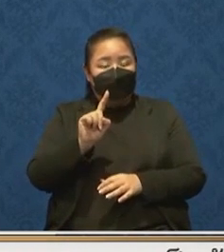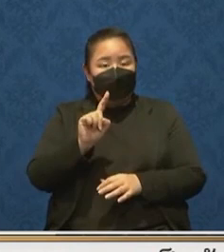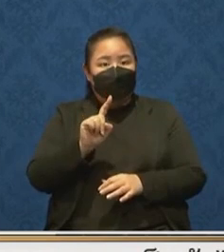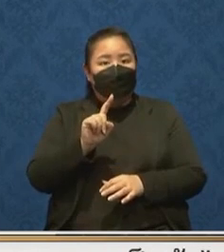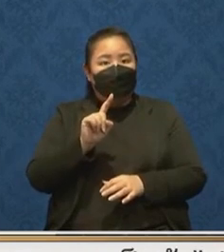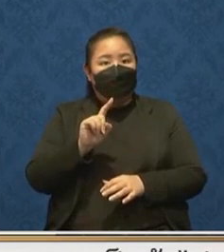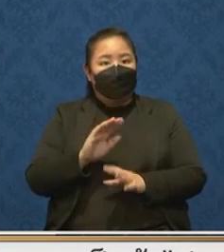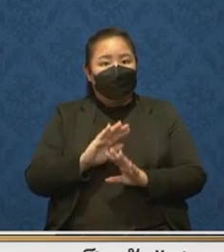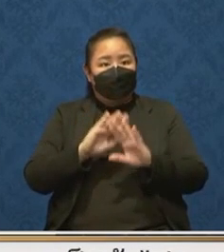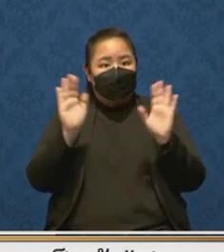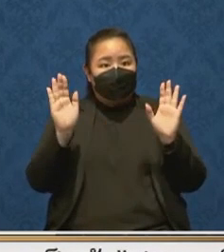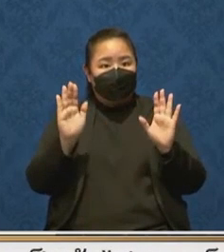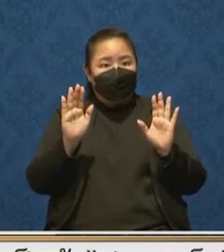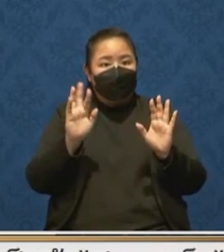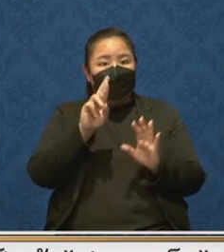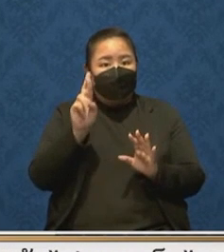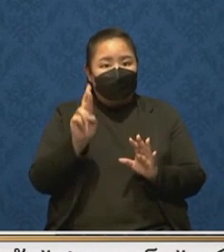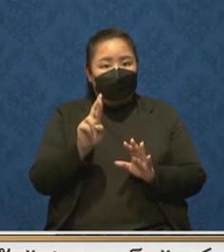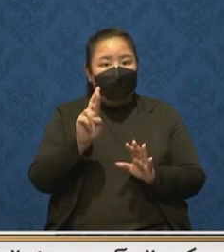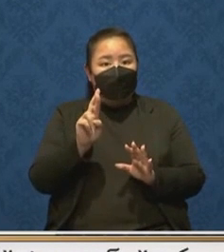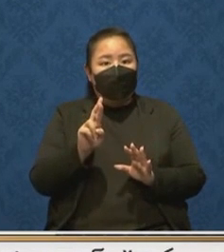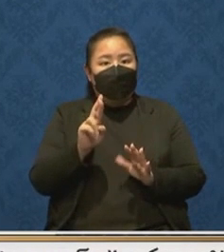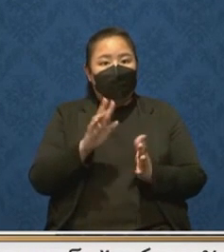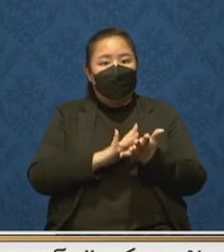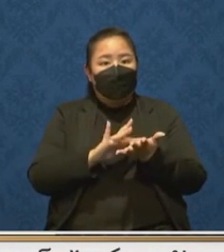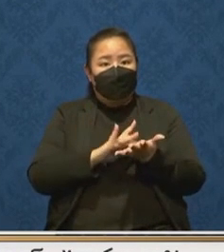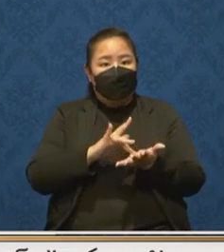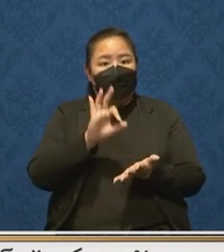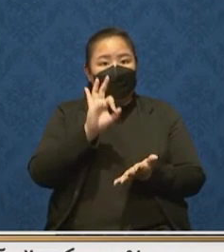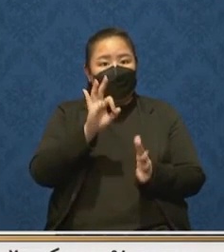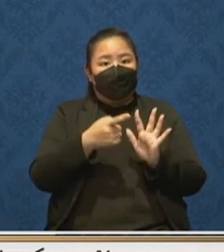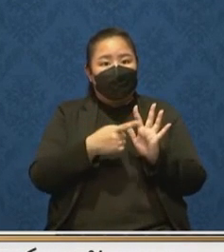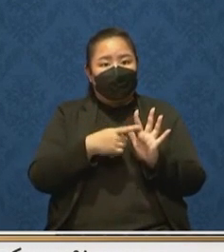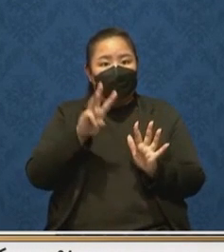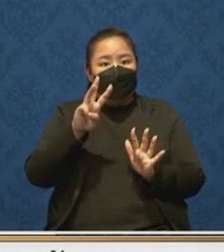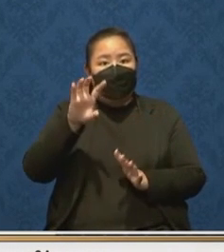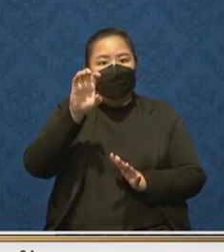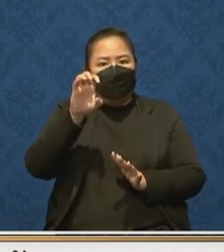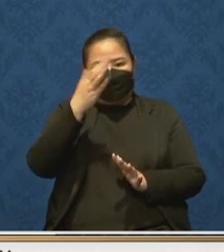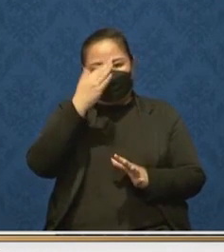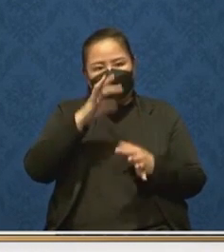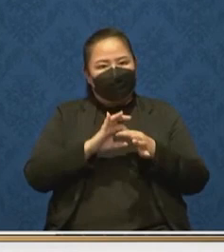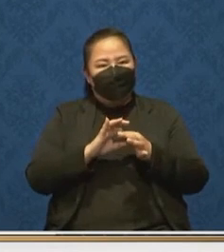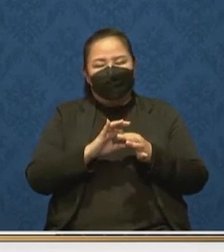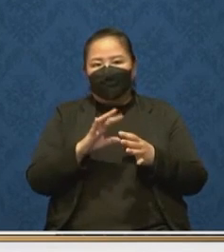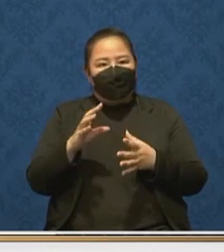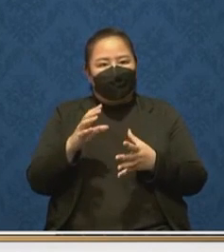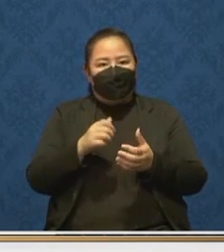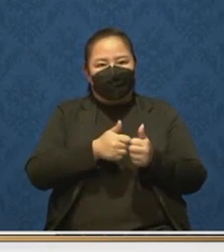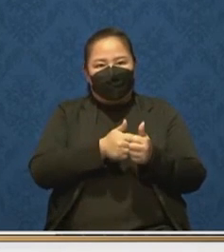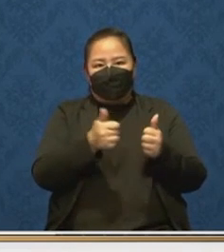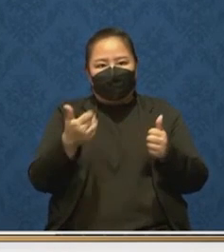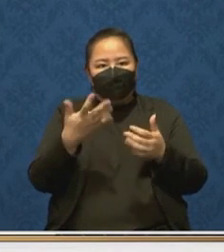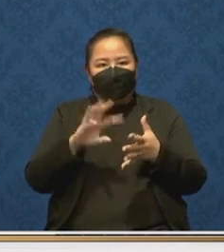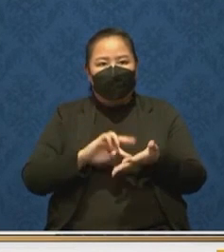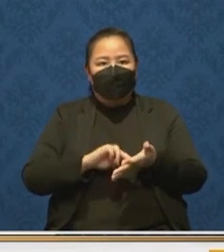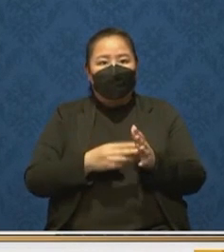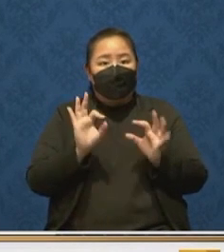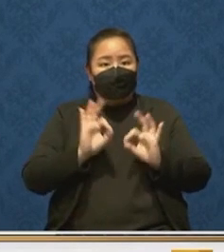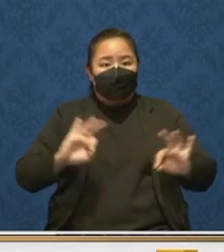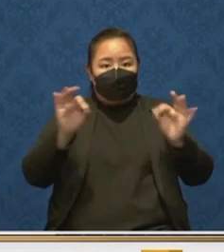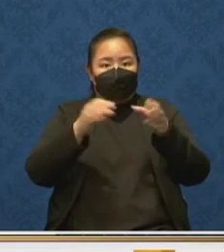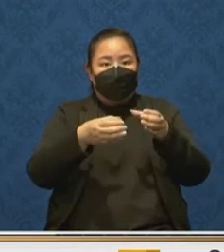จะเลิกใช้ยาฟาวิพี่ราเวีเพราเหตุผลใช้ไปก็ไม่คุ้มค่าโดยเฉพาะกลุ่ม 608 ต่อไปคร